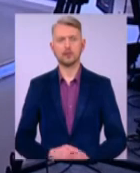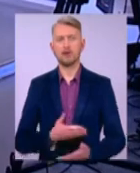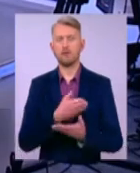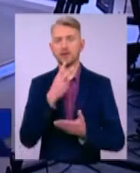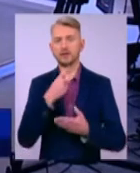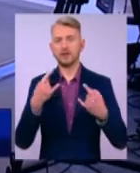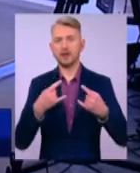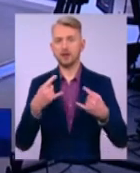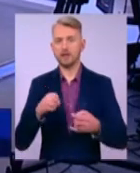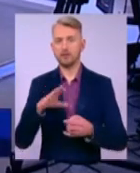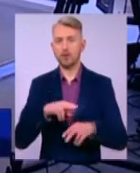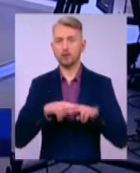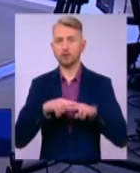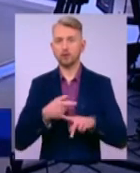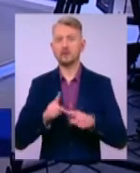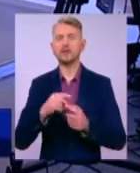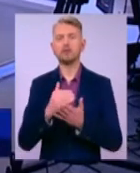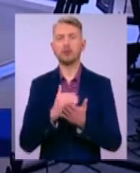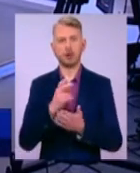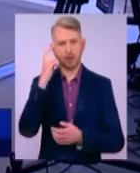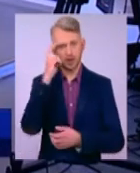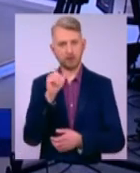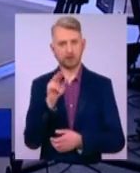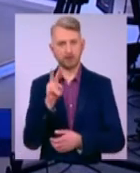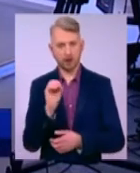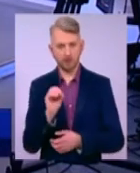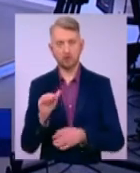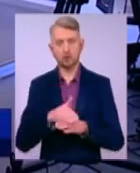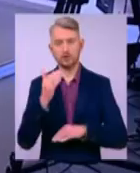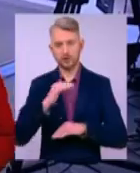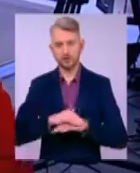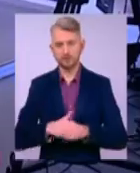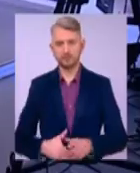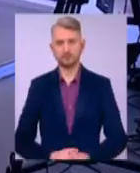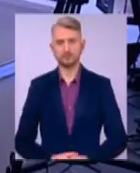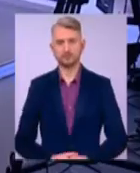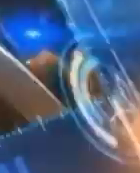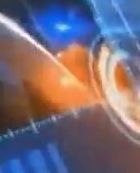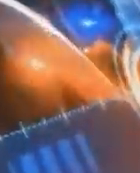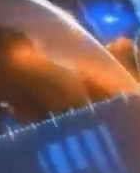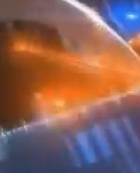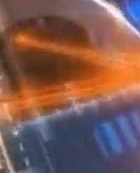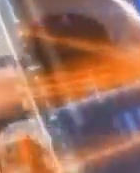Ви дивитесь канал Європейської столиці. Це програма «Київ Лайв». Мене звуть Анна Валевська. Добрий вечір.